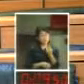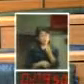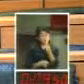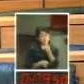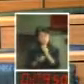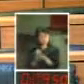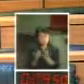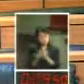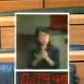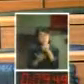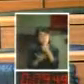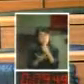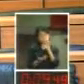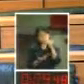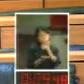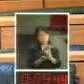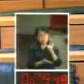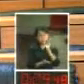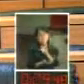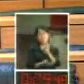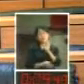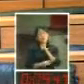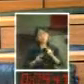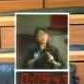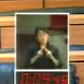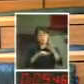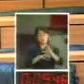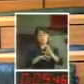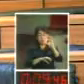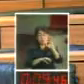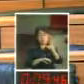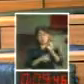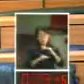ณในปีนี้ของกระทรวงมหาดไทยมีงบสูงถึง